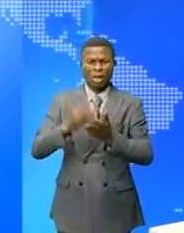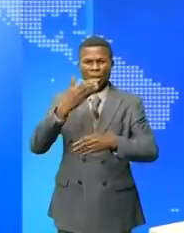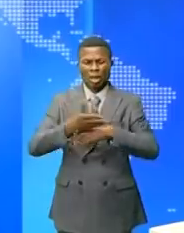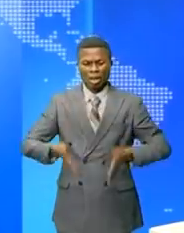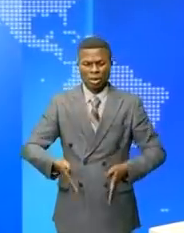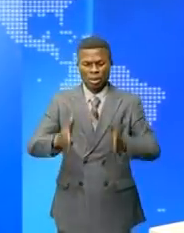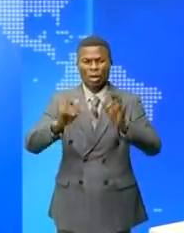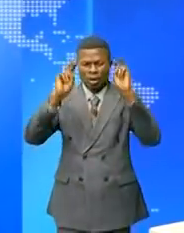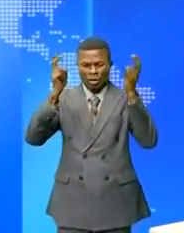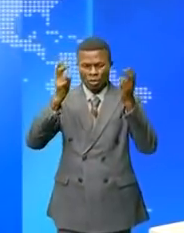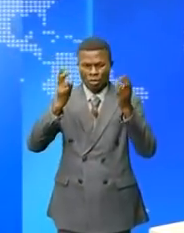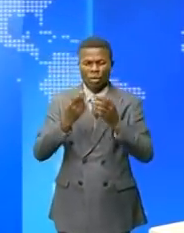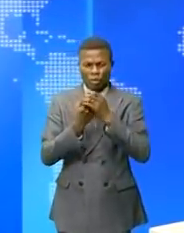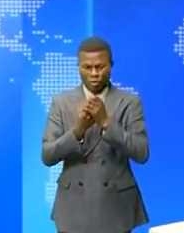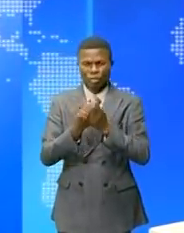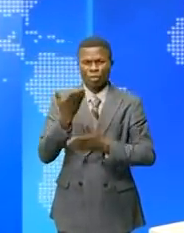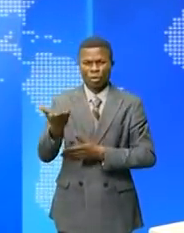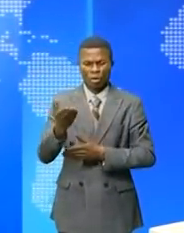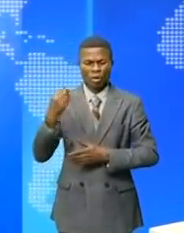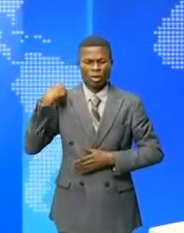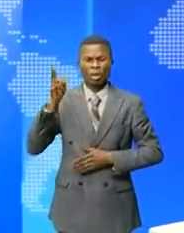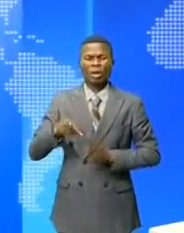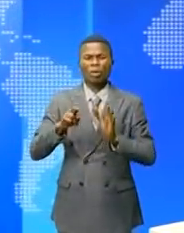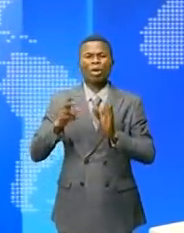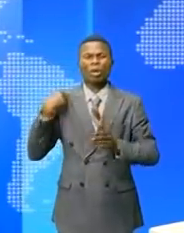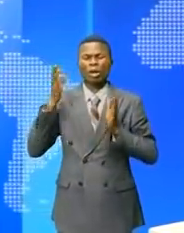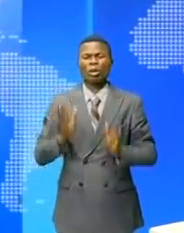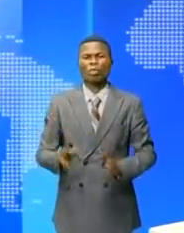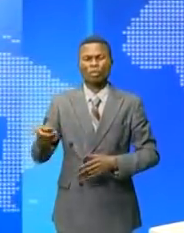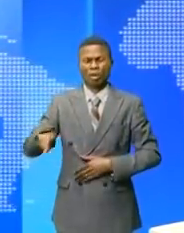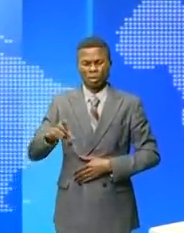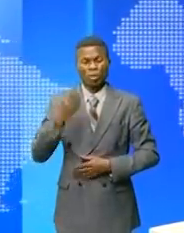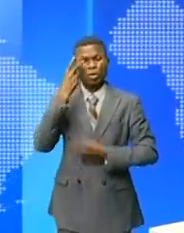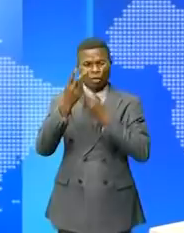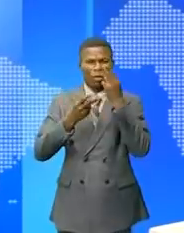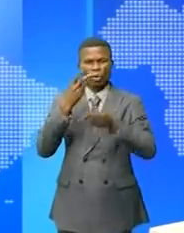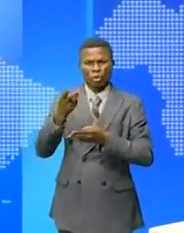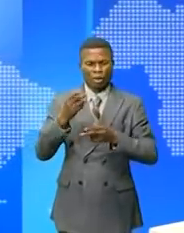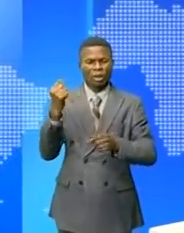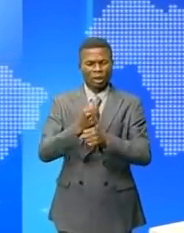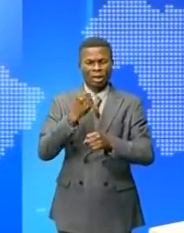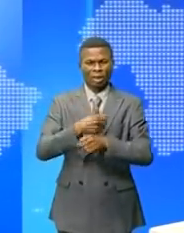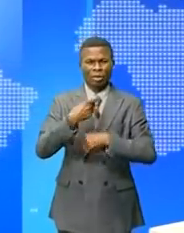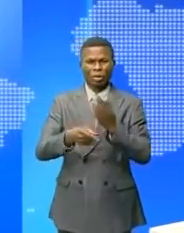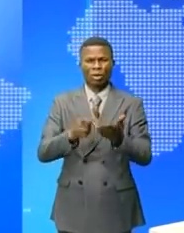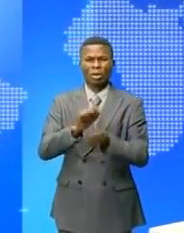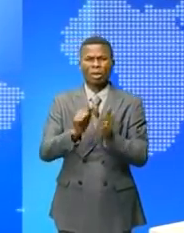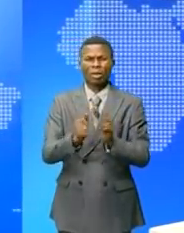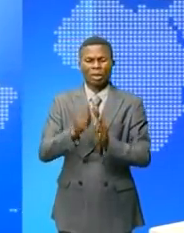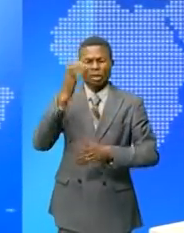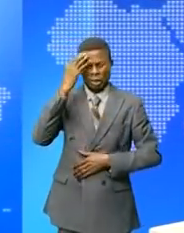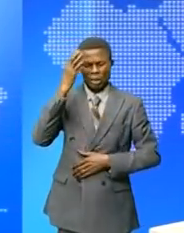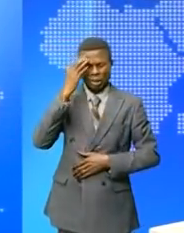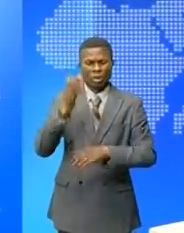route de la ville sont en cours le gouverneur de province a inspecté le titre à vos questions déçu millet